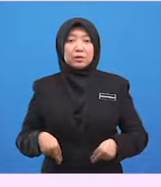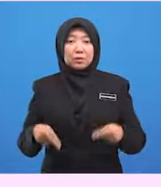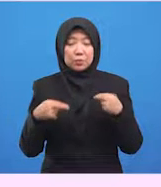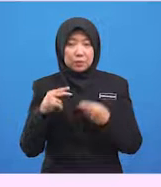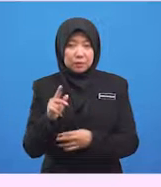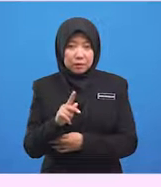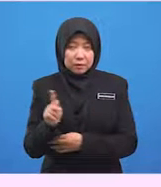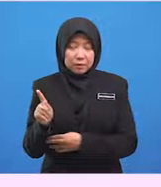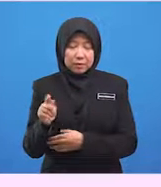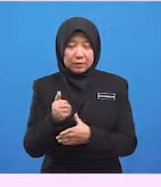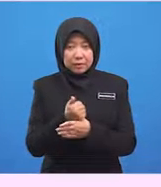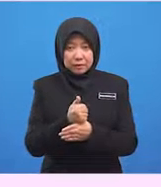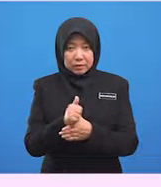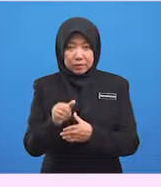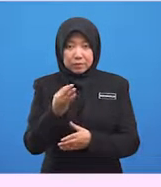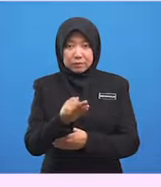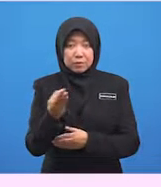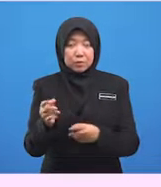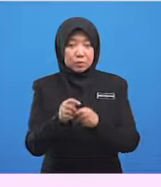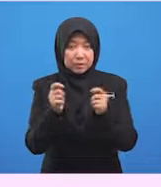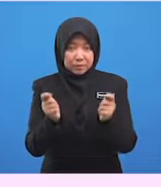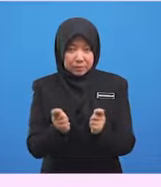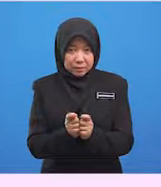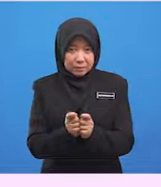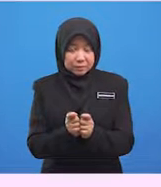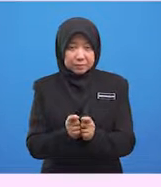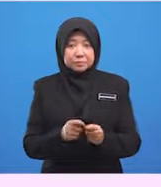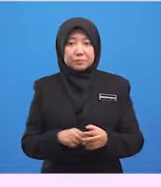antaranya bila faktor penempatanya